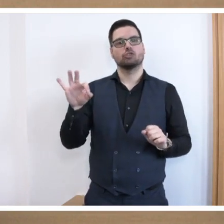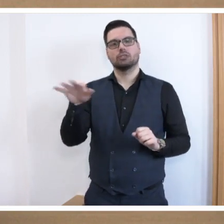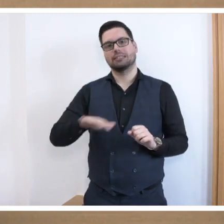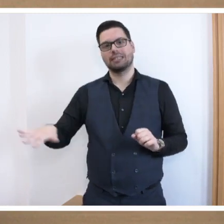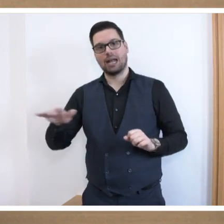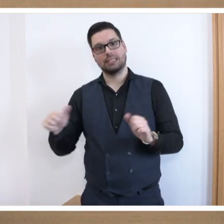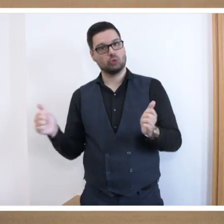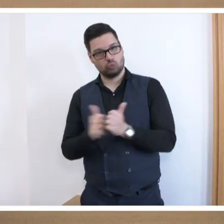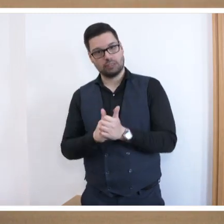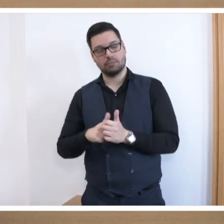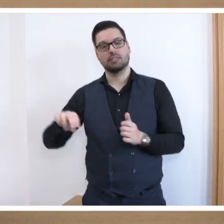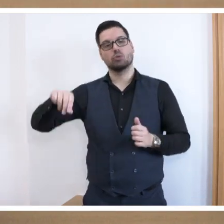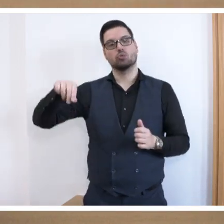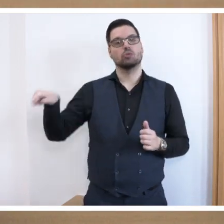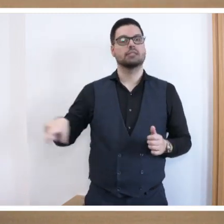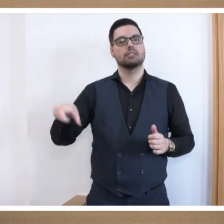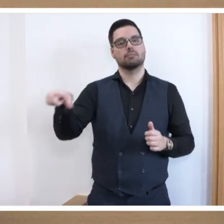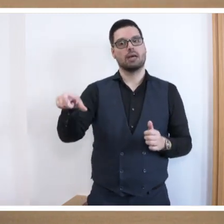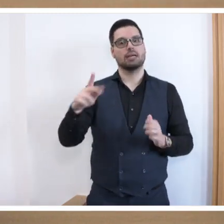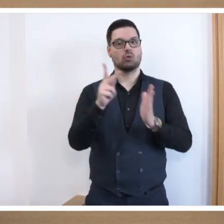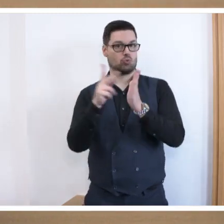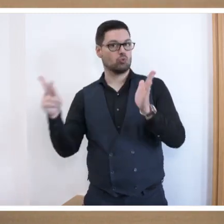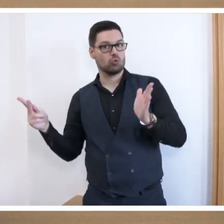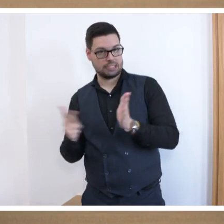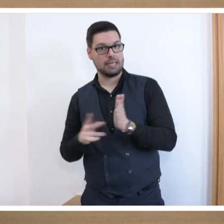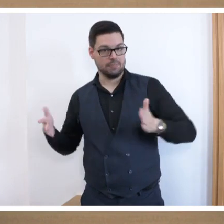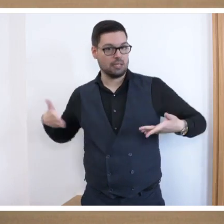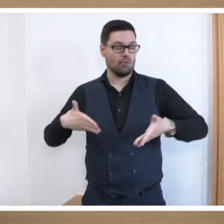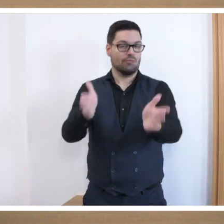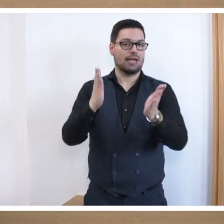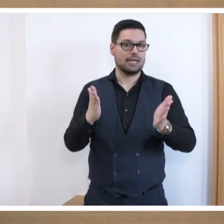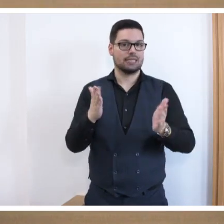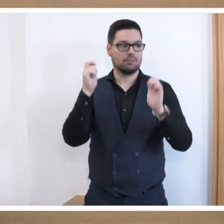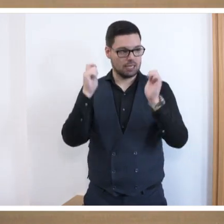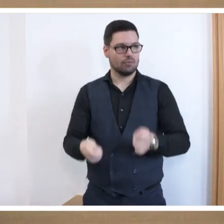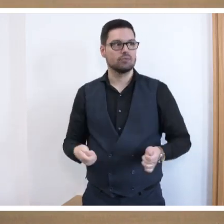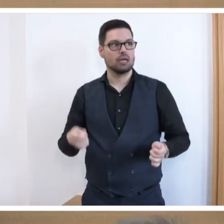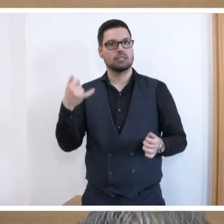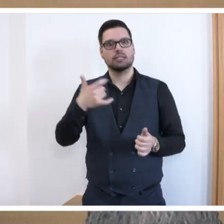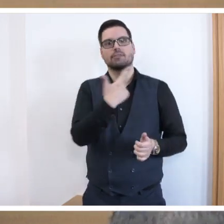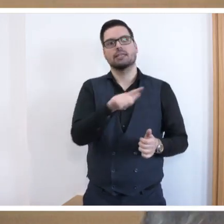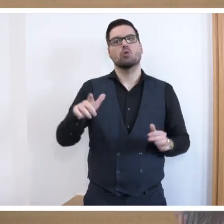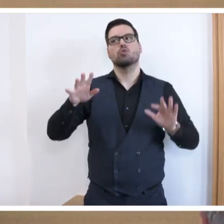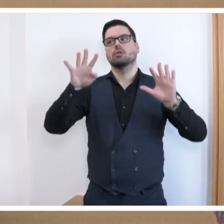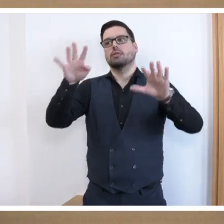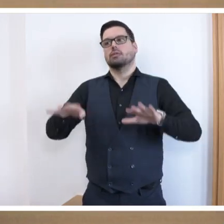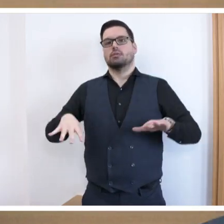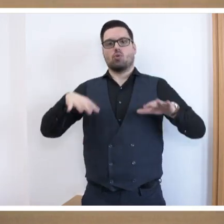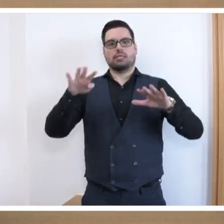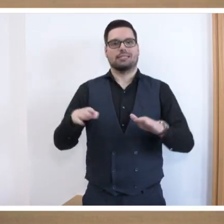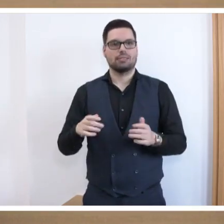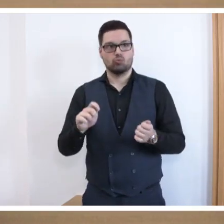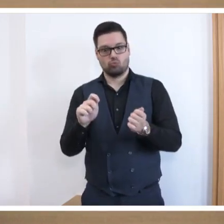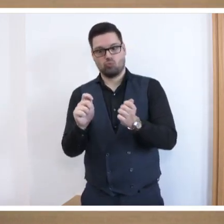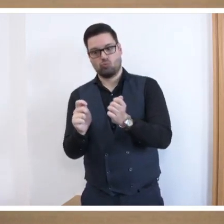hat Sulzbach ein Hochwasser- und Starkregenkonzept auf den Weg gebracht, beauftragt und setzt es seit 2019 nach und nach